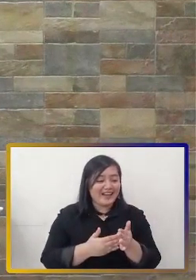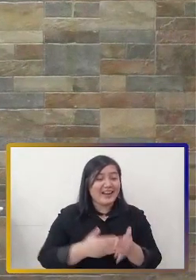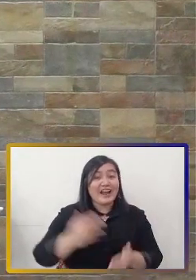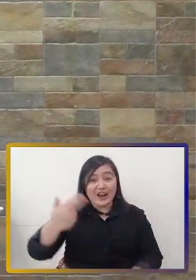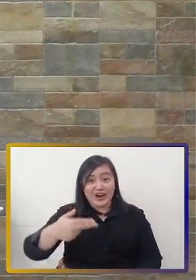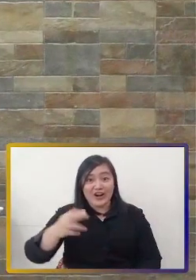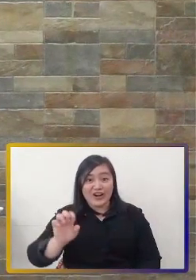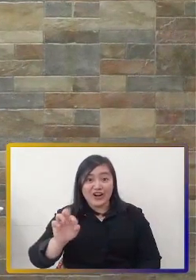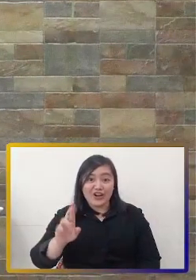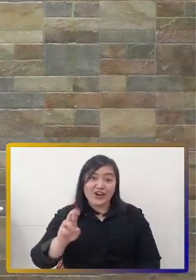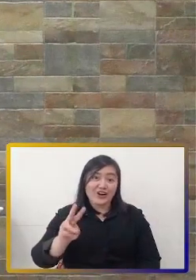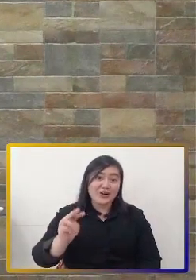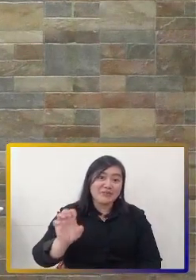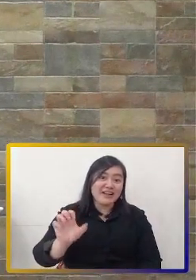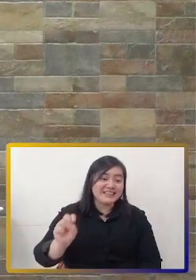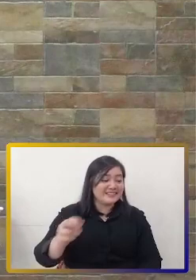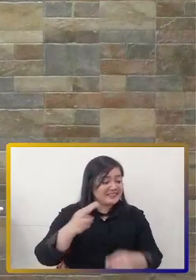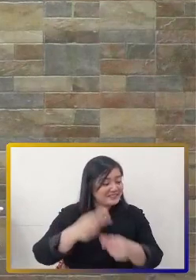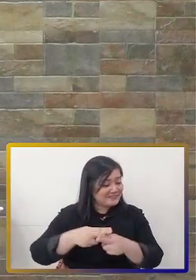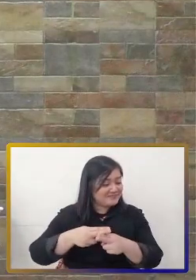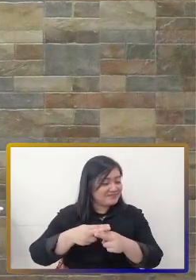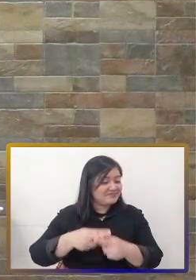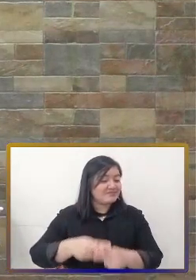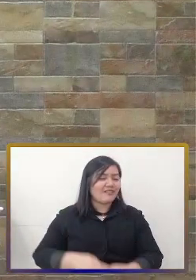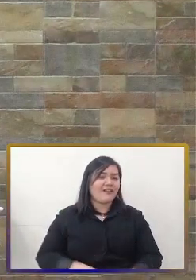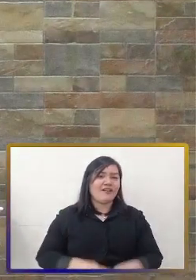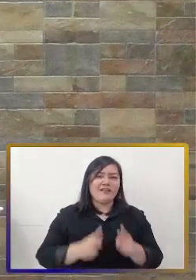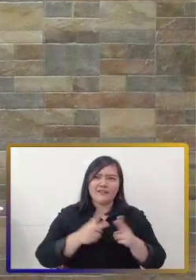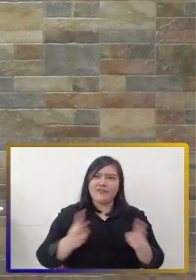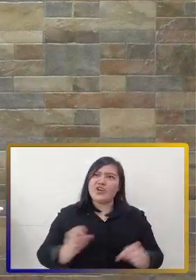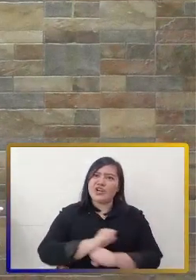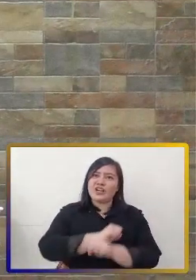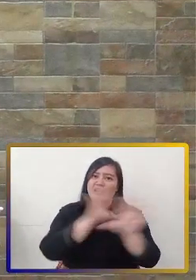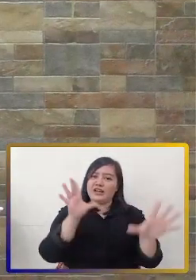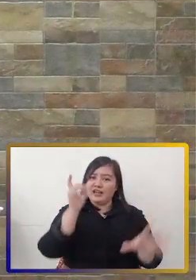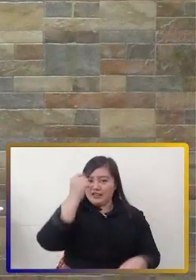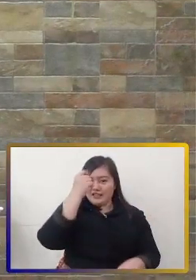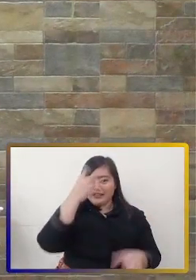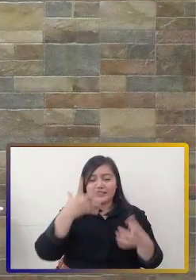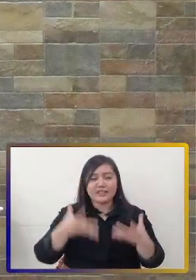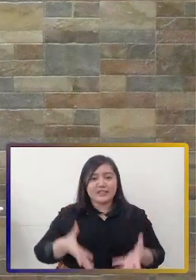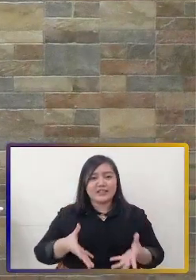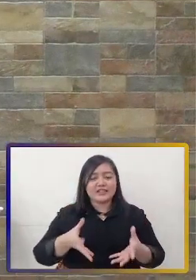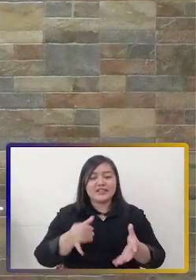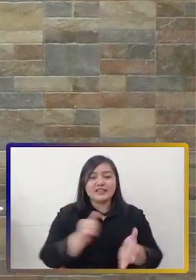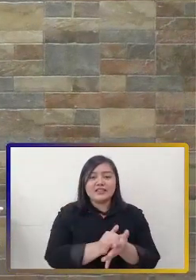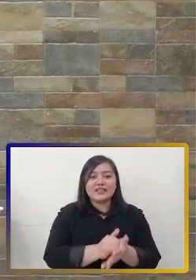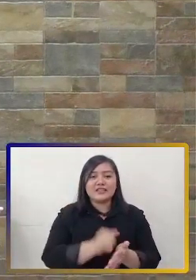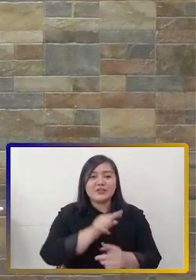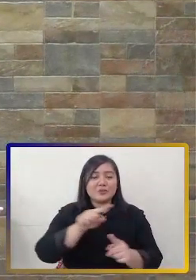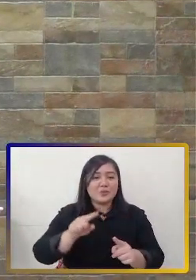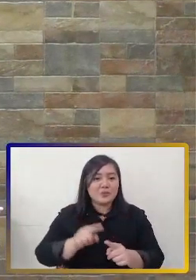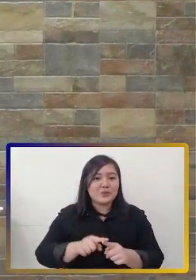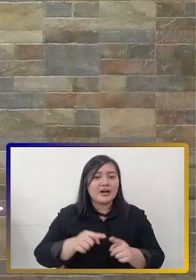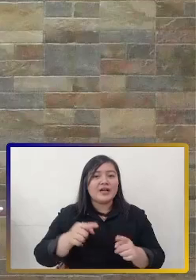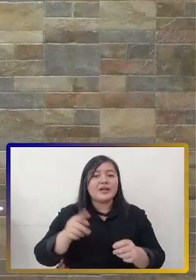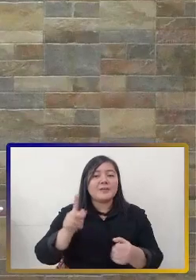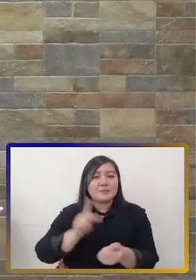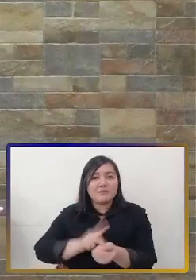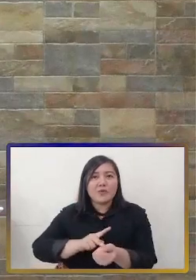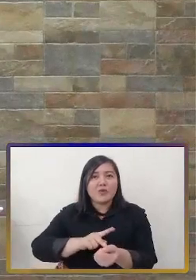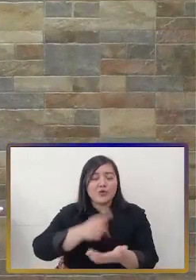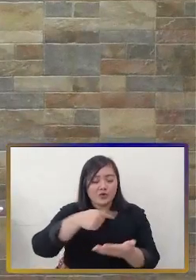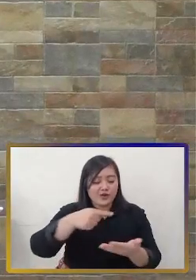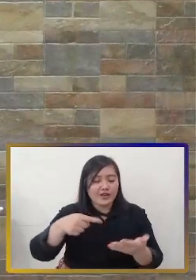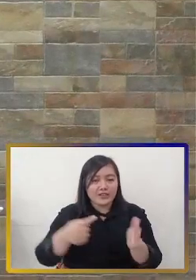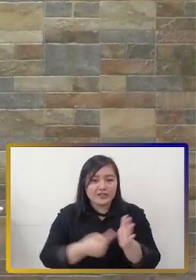Hermes. So maliwanag po makikita natin dito, mga kapatid, that nung ito po ay sinulat ni Apostle Paul sa